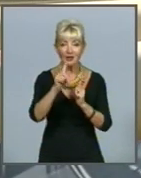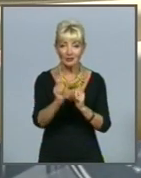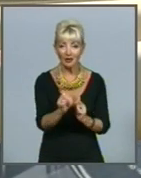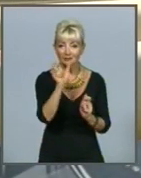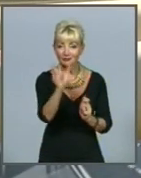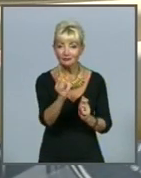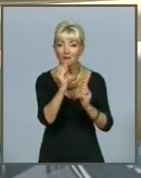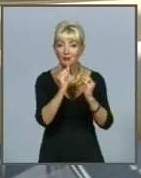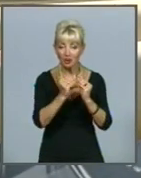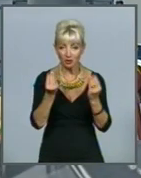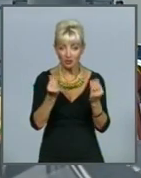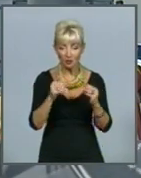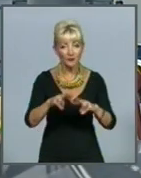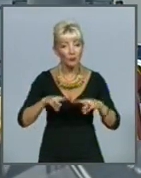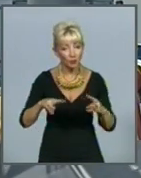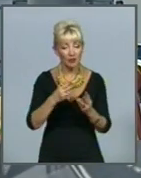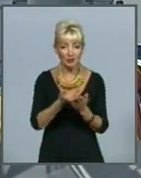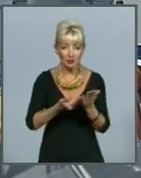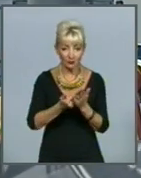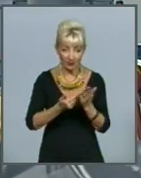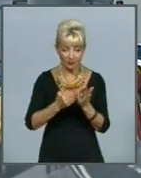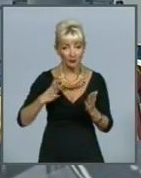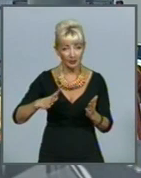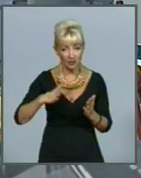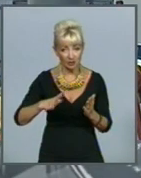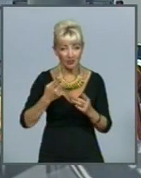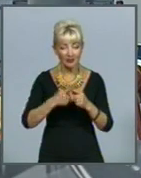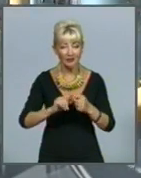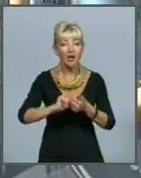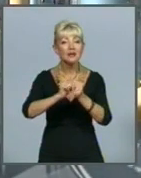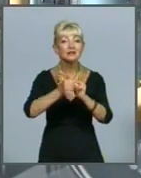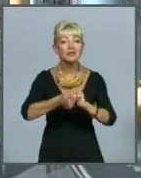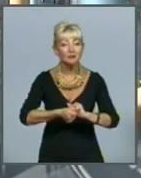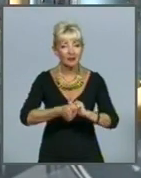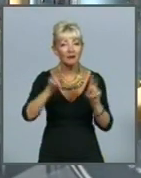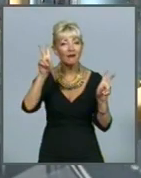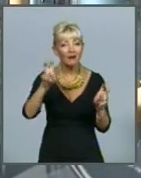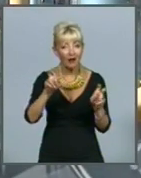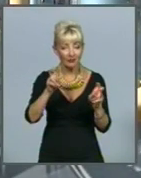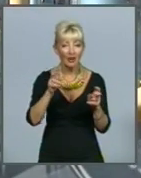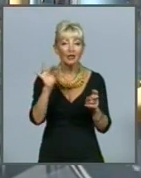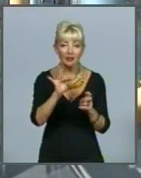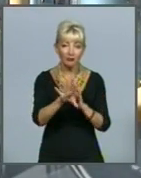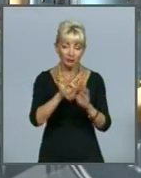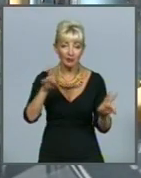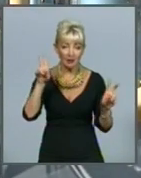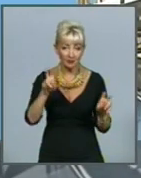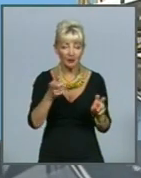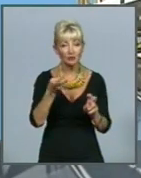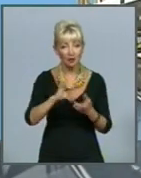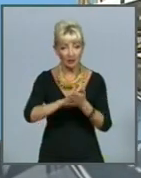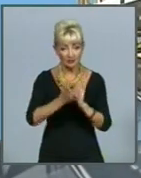уряд радить почекати виходу на ринок альтернативних постачальників і тоді вже обрати компанію для укладання з нею